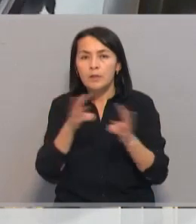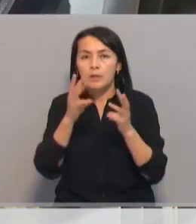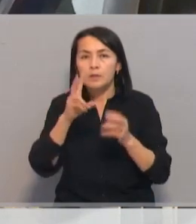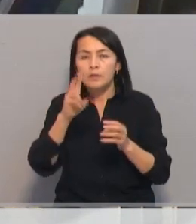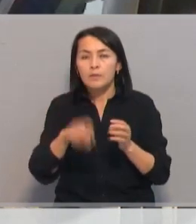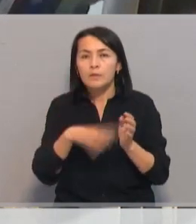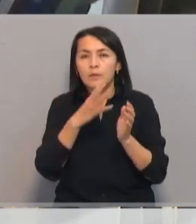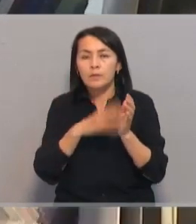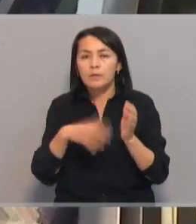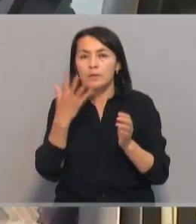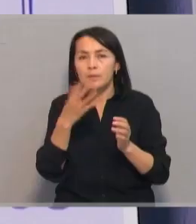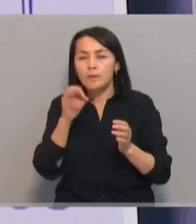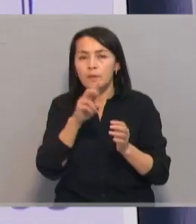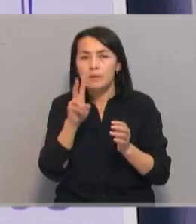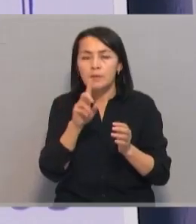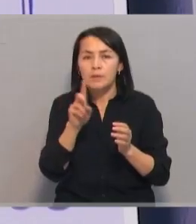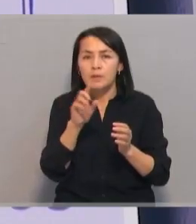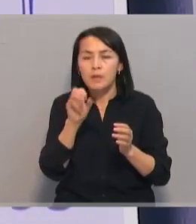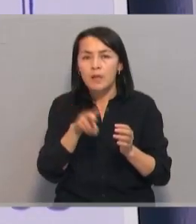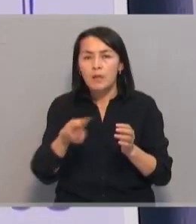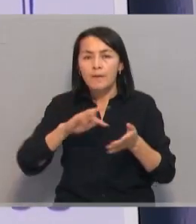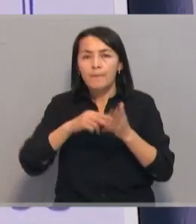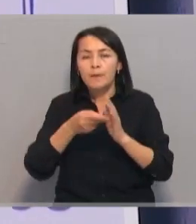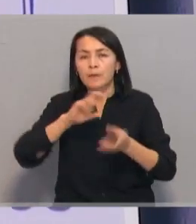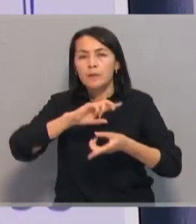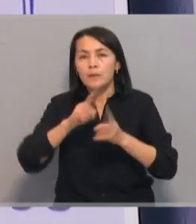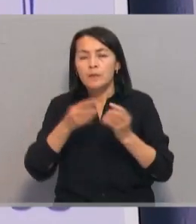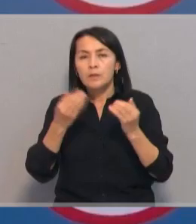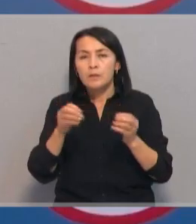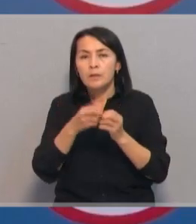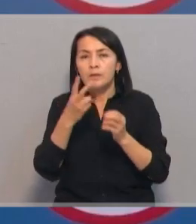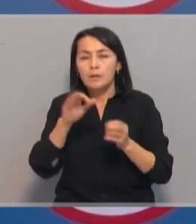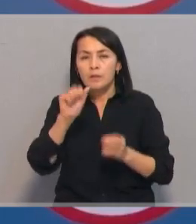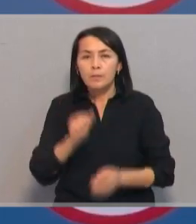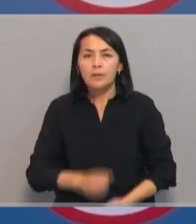295 тенге за литр. Планируется, что изменения вступят в силу 12 апреля.